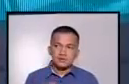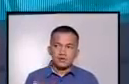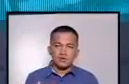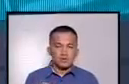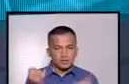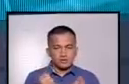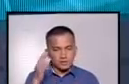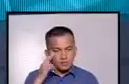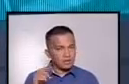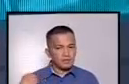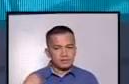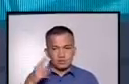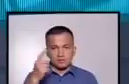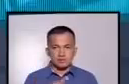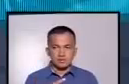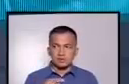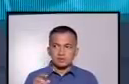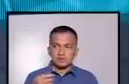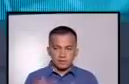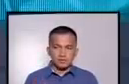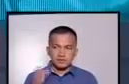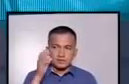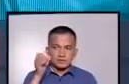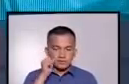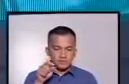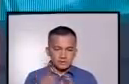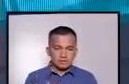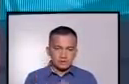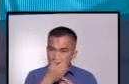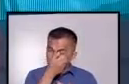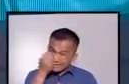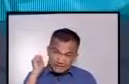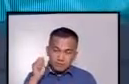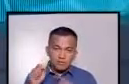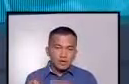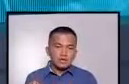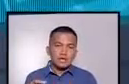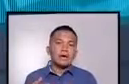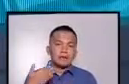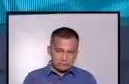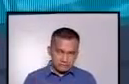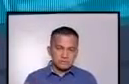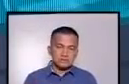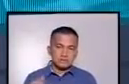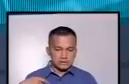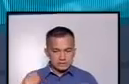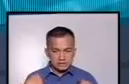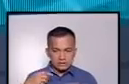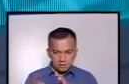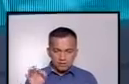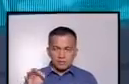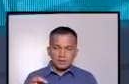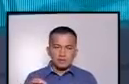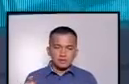ngang isang buwang matapos ang kaso ni Christine Salawa na pinatay at binalata ng mukha. Isa na namang dalagita ang natagpuang patay